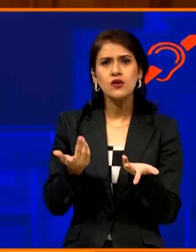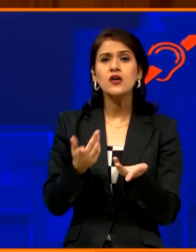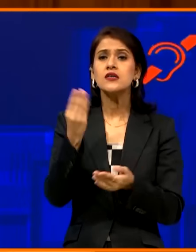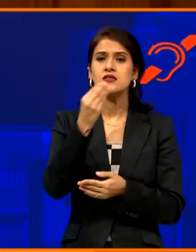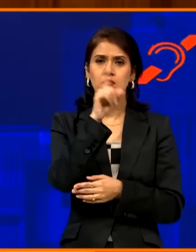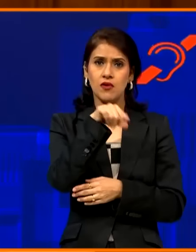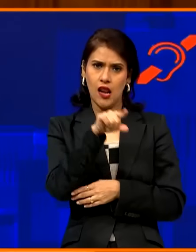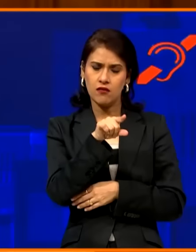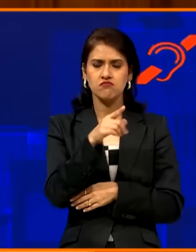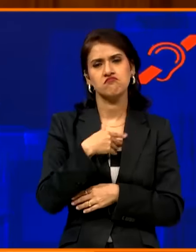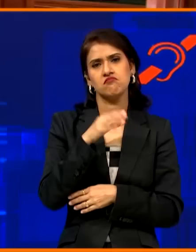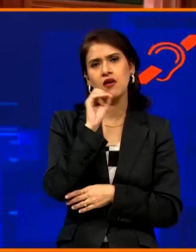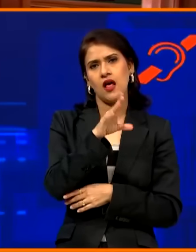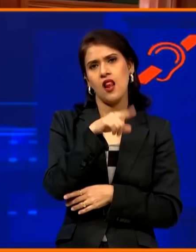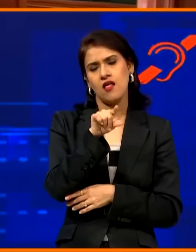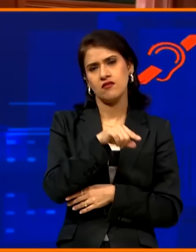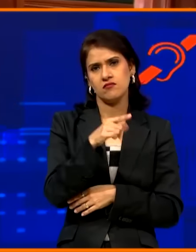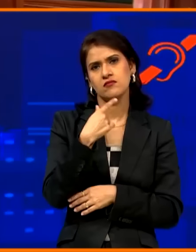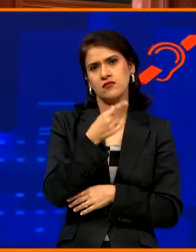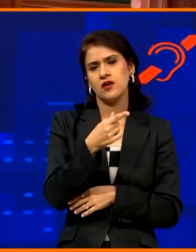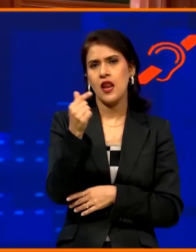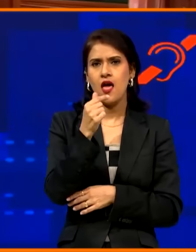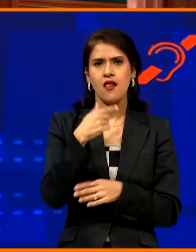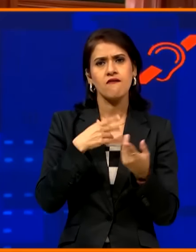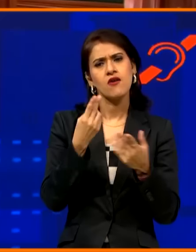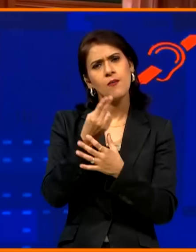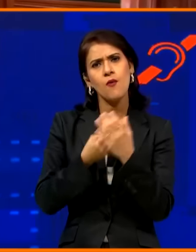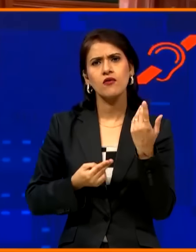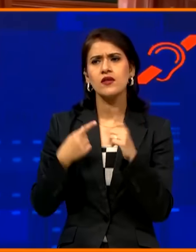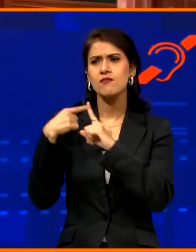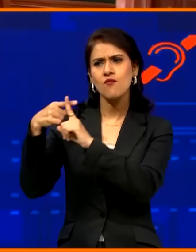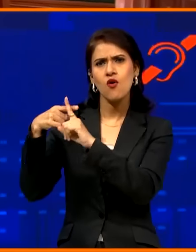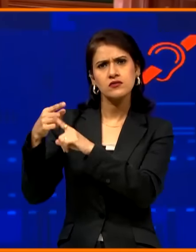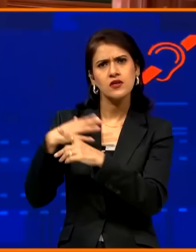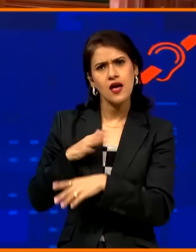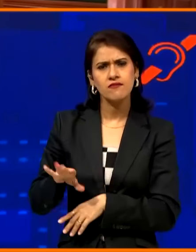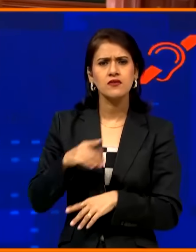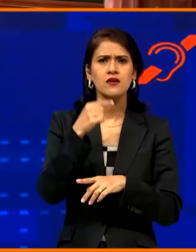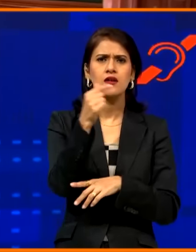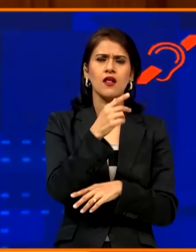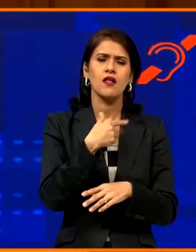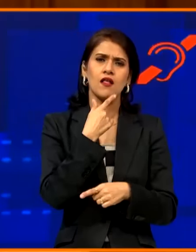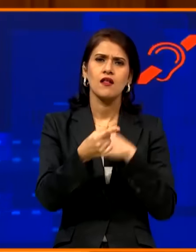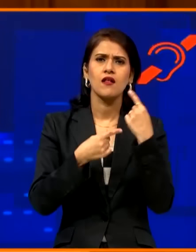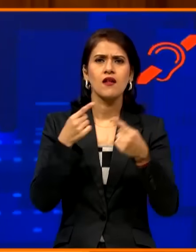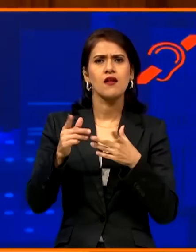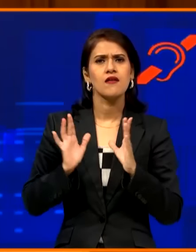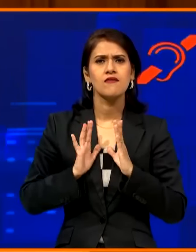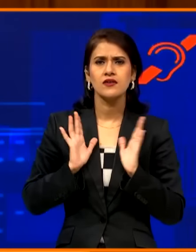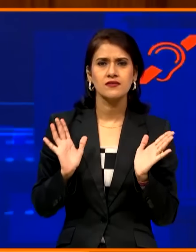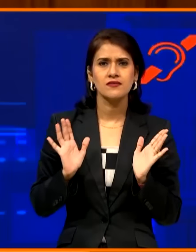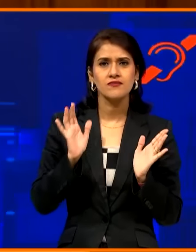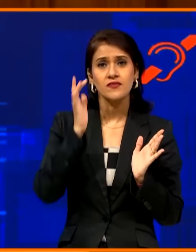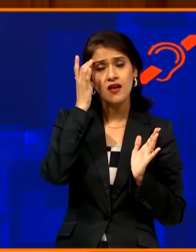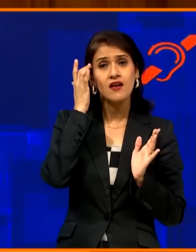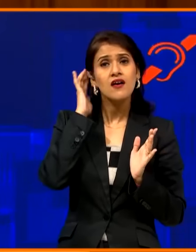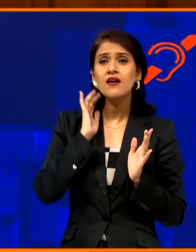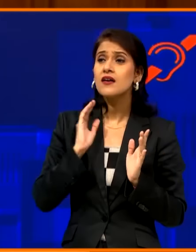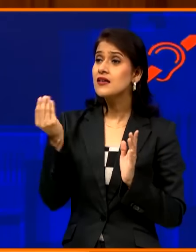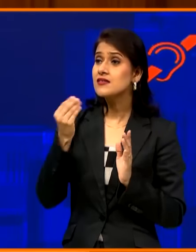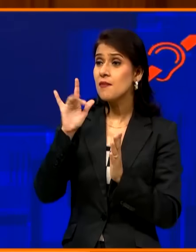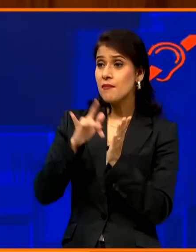अच्छे काम पर कोई फरम ऐसा होगा जिस फरम पर मुझे उनकी तारीफ करनी पड़ेगी और कोई फोरम